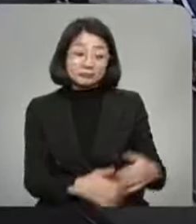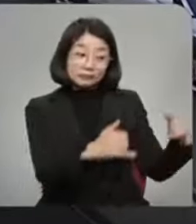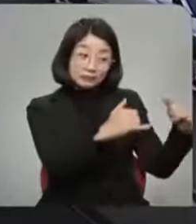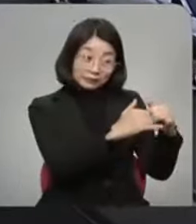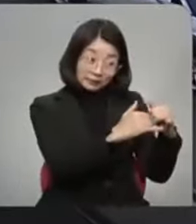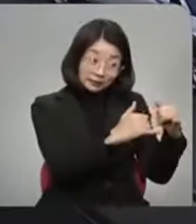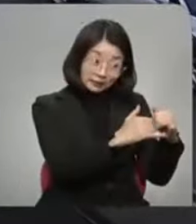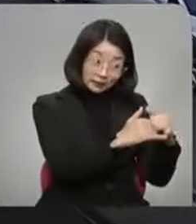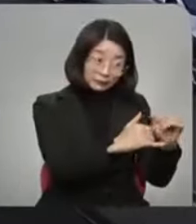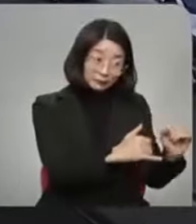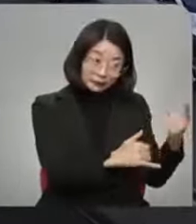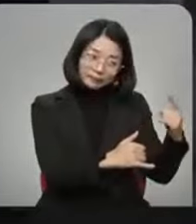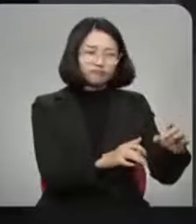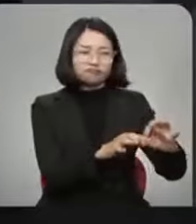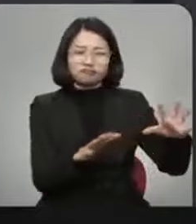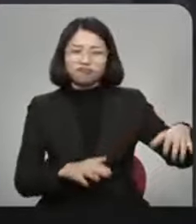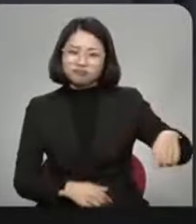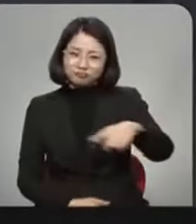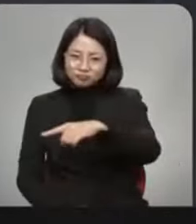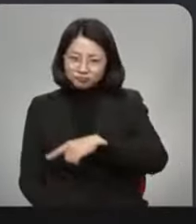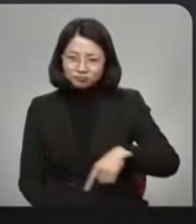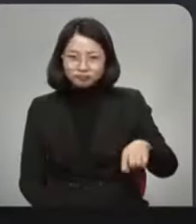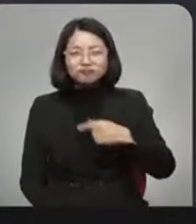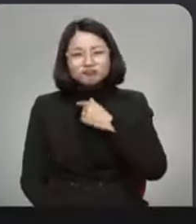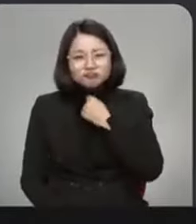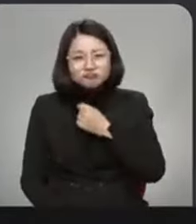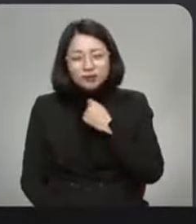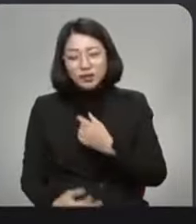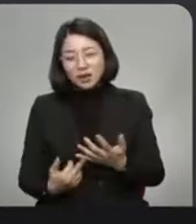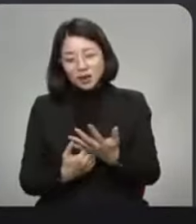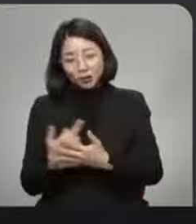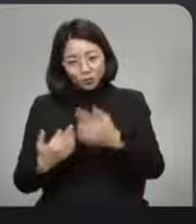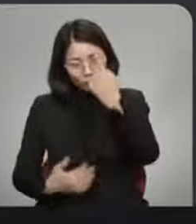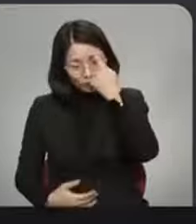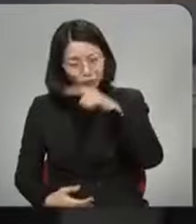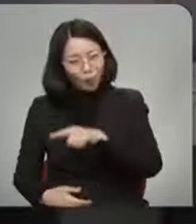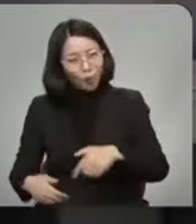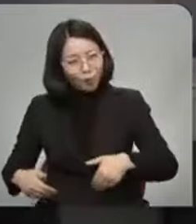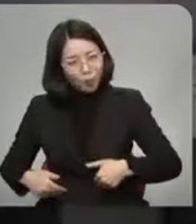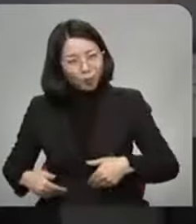속에서도 일상을 살아가야 하는 이들에게 강원도 러시아 항로는